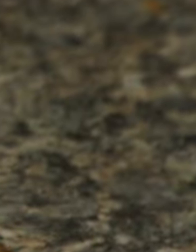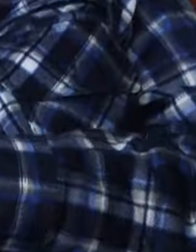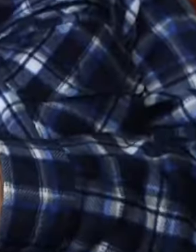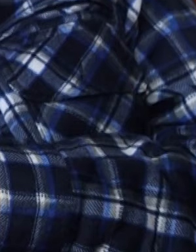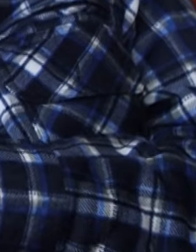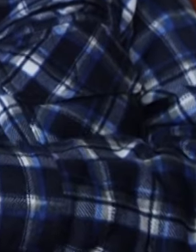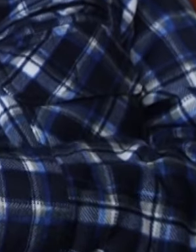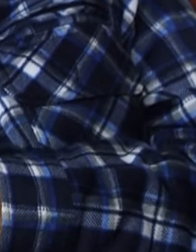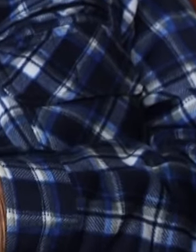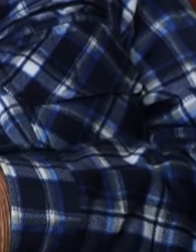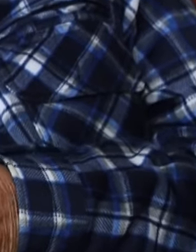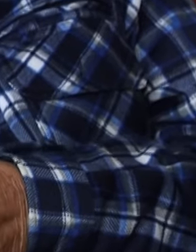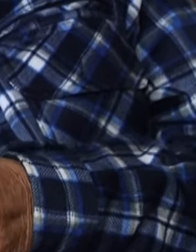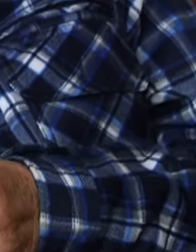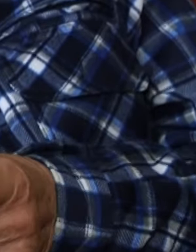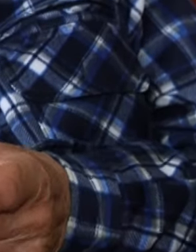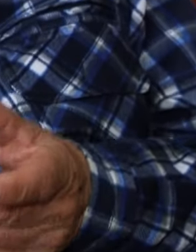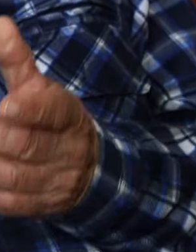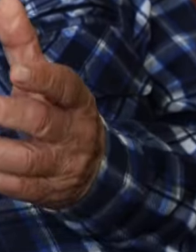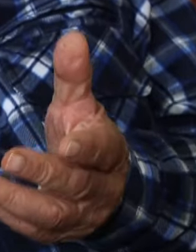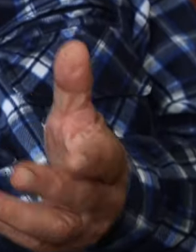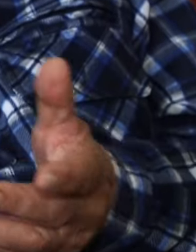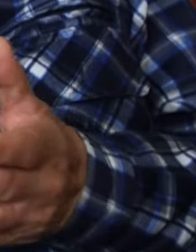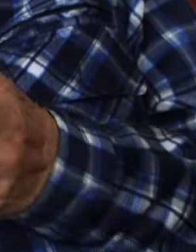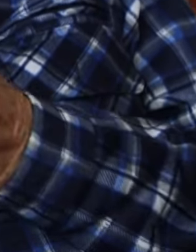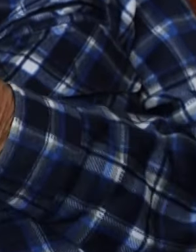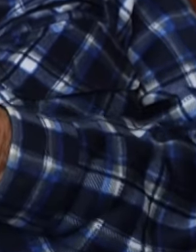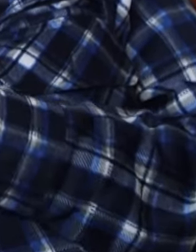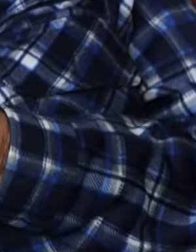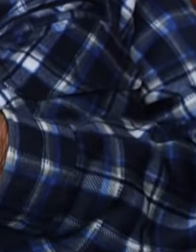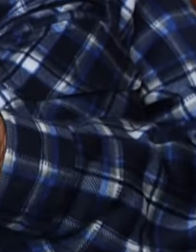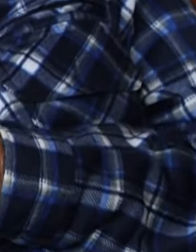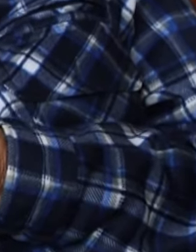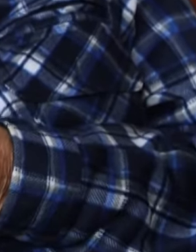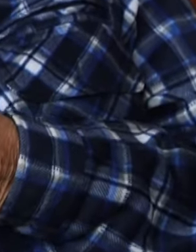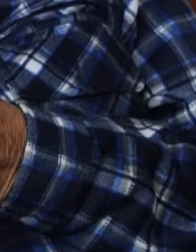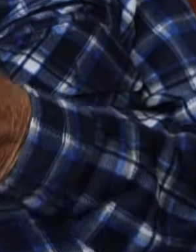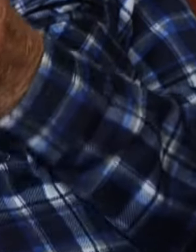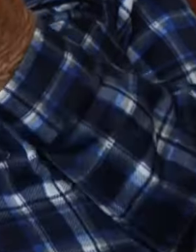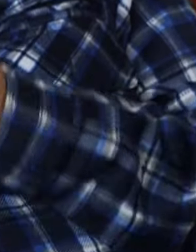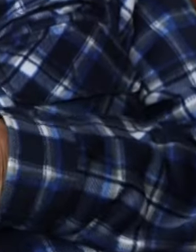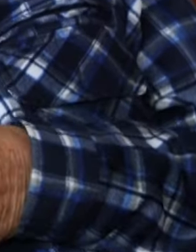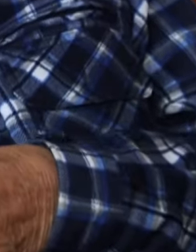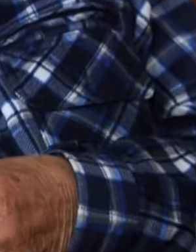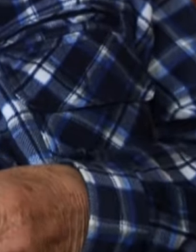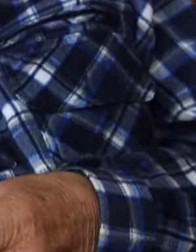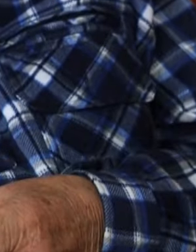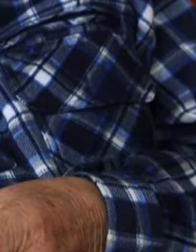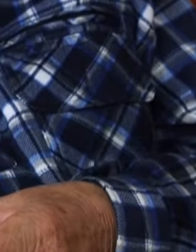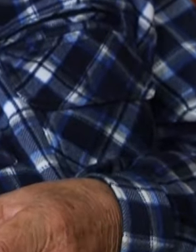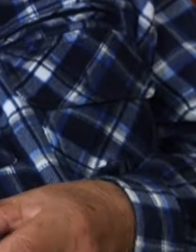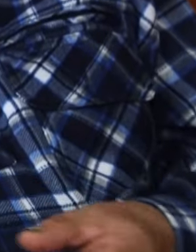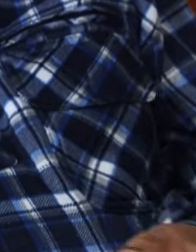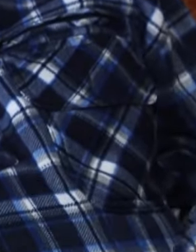хлеб. Бабке своей говорил, я говорю, мне Бог послал к тебе специально, чтобы... Все было